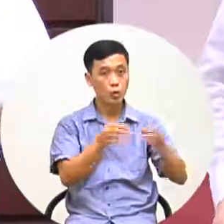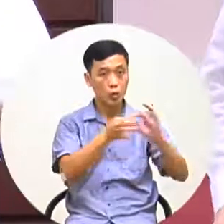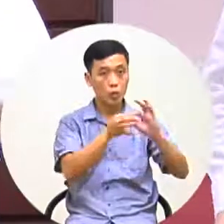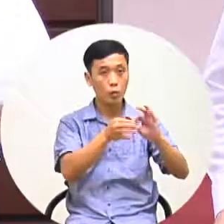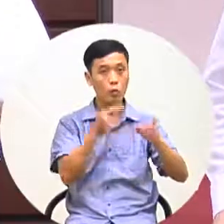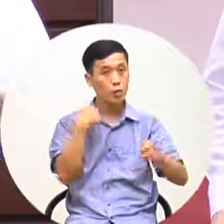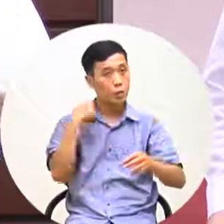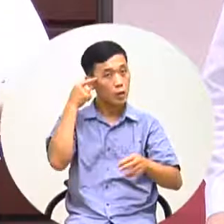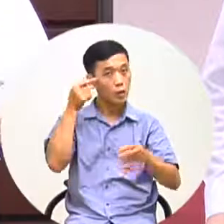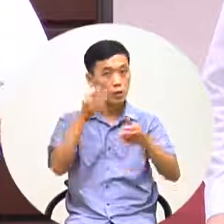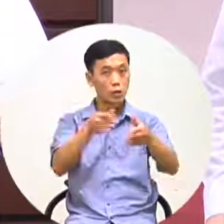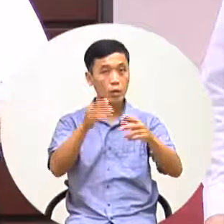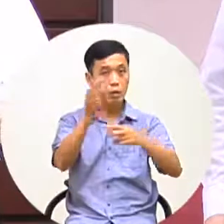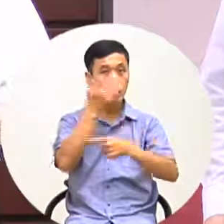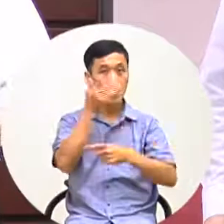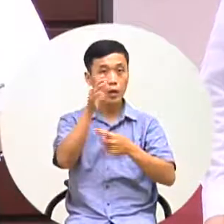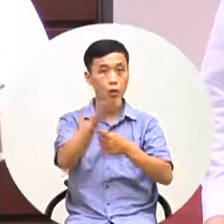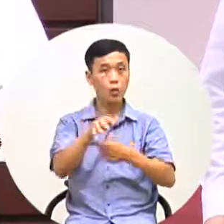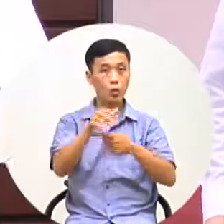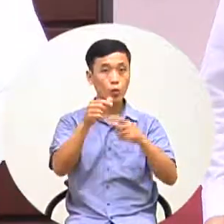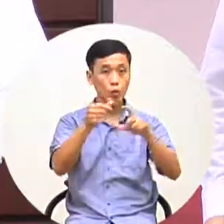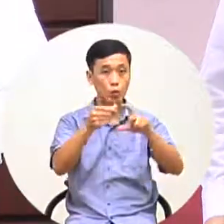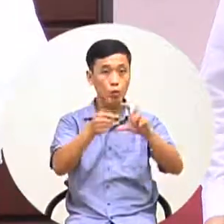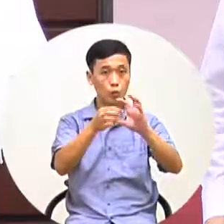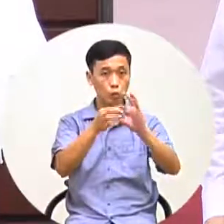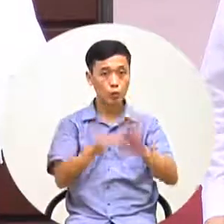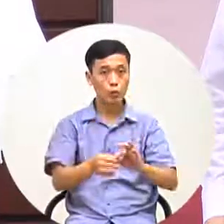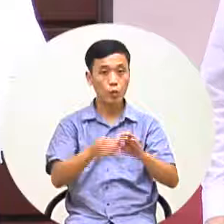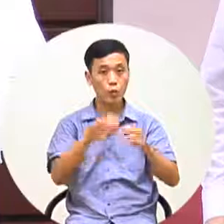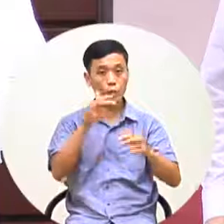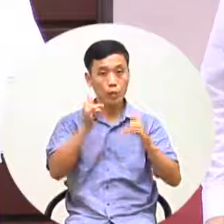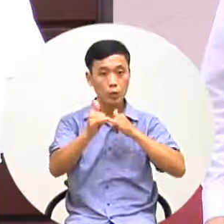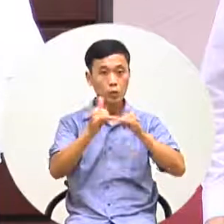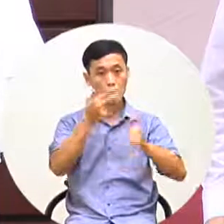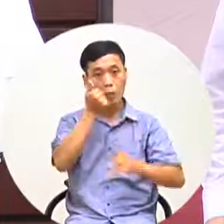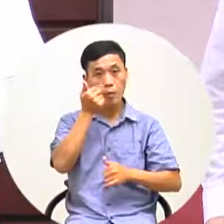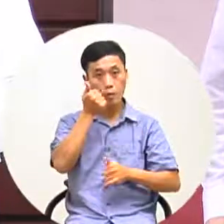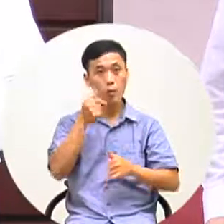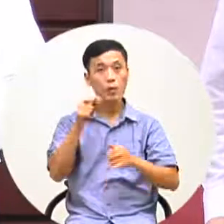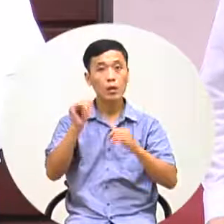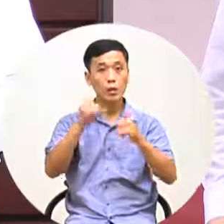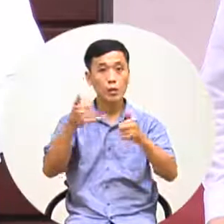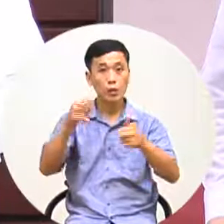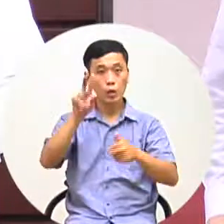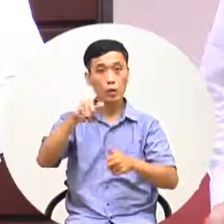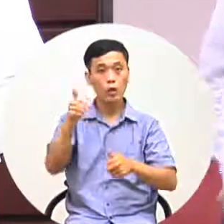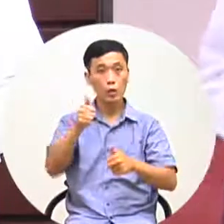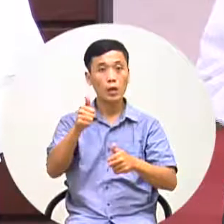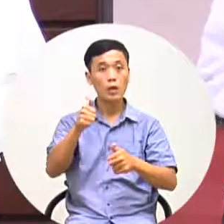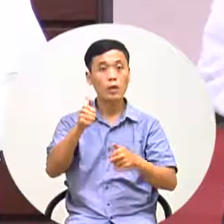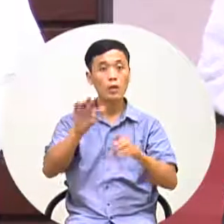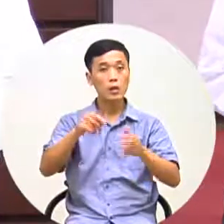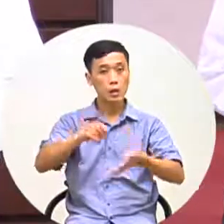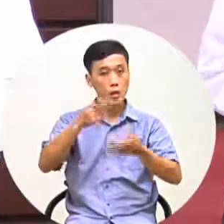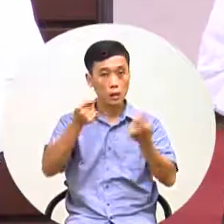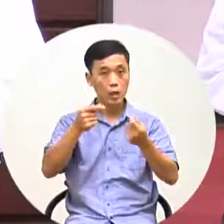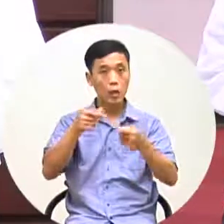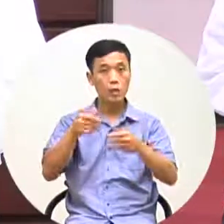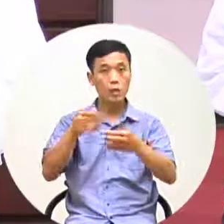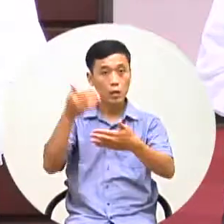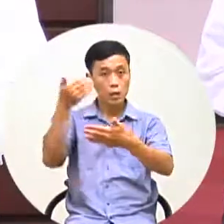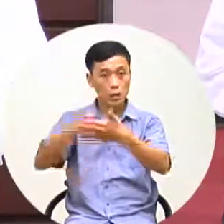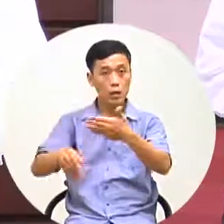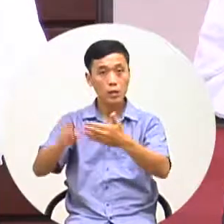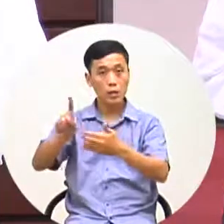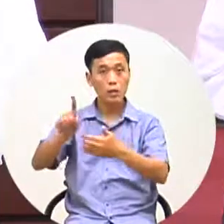如刘议员所讲的，就是只有剩下一位谢姓的土地所有权人。如果在我